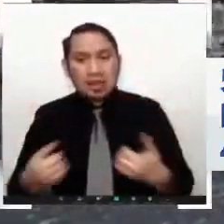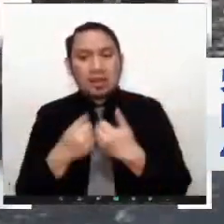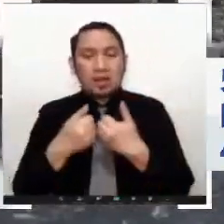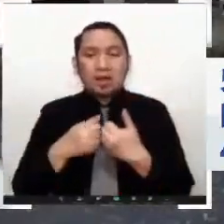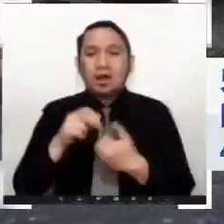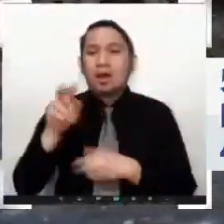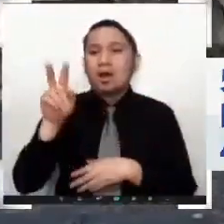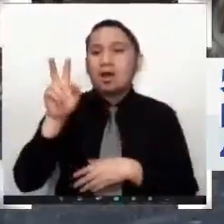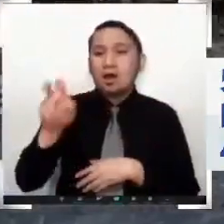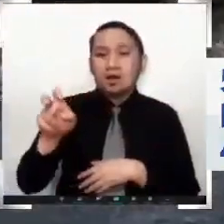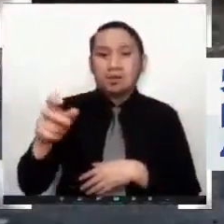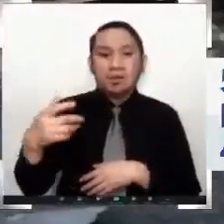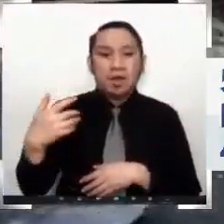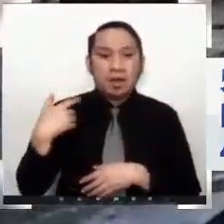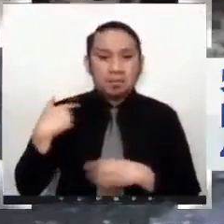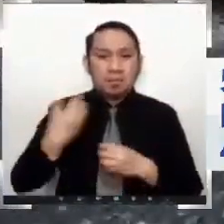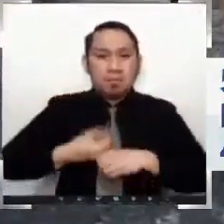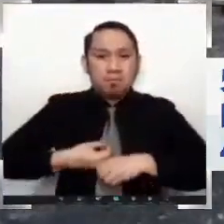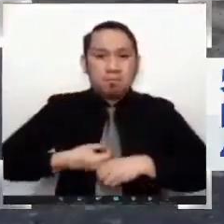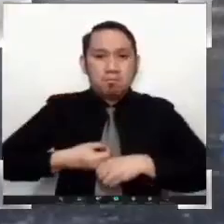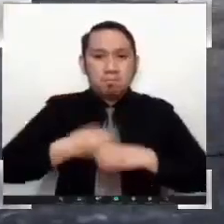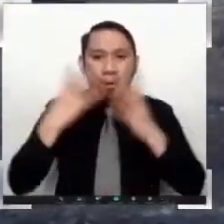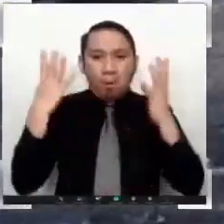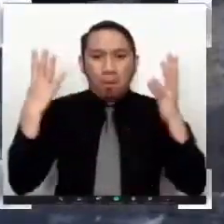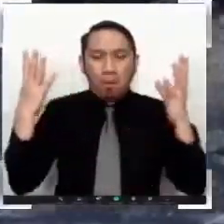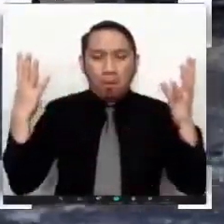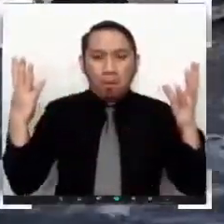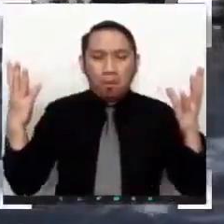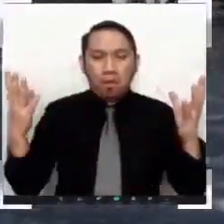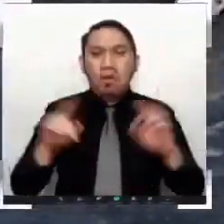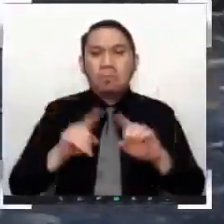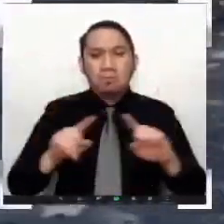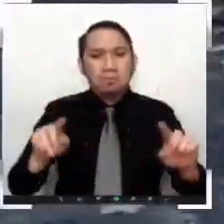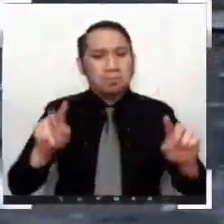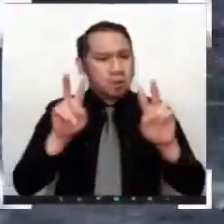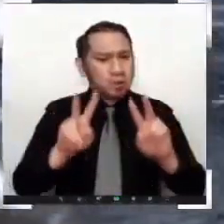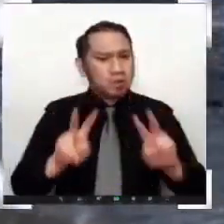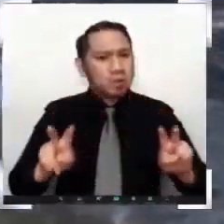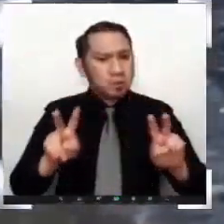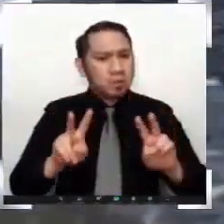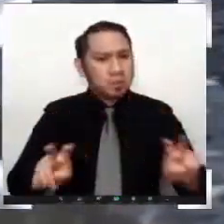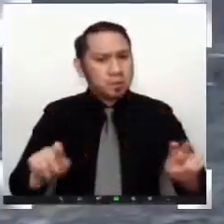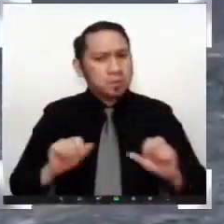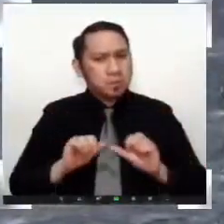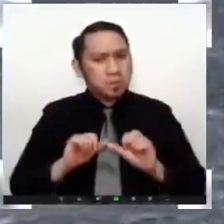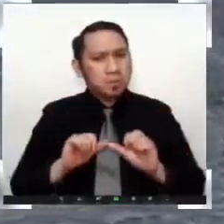nakarinig ng pagsabog. Pero iniimbestigahan pa yan ng mga otoridad.